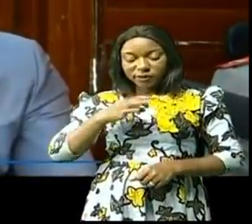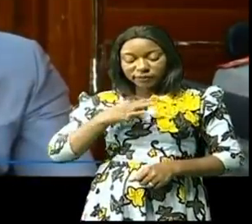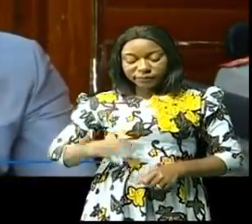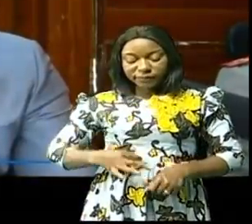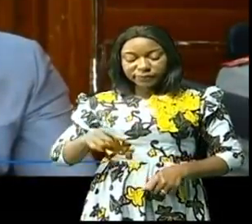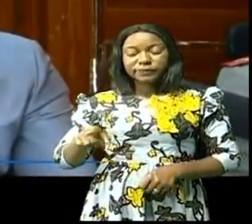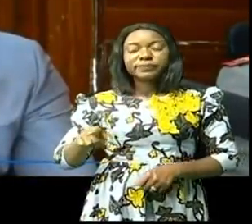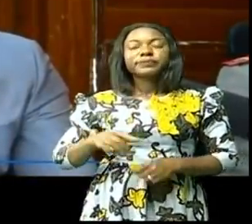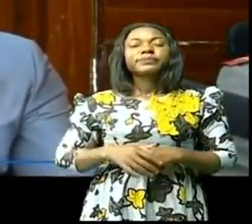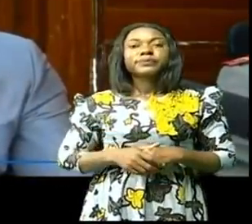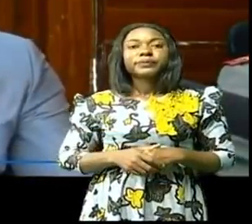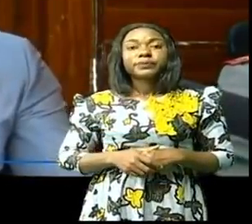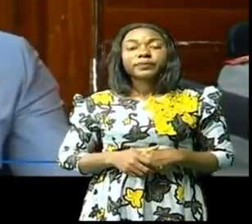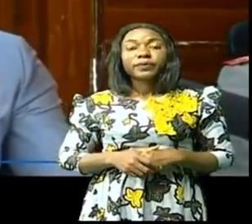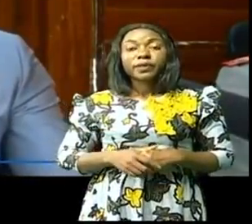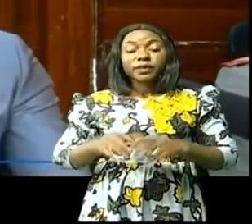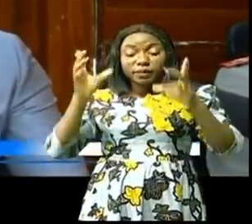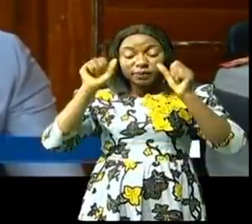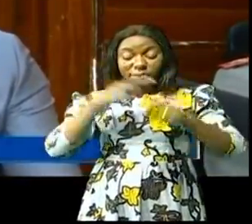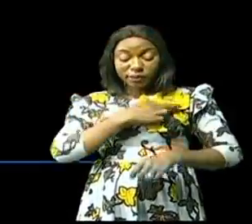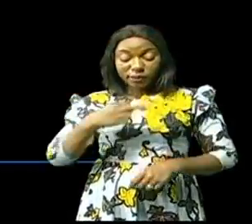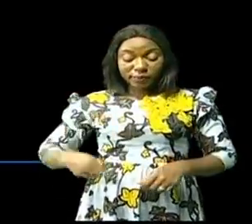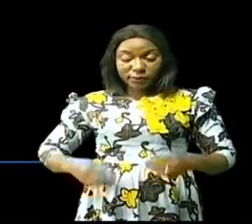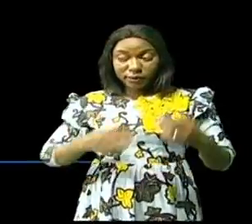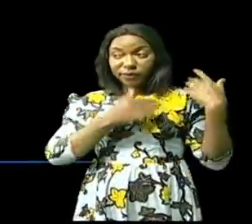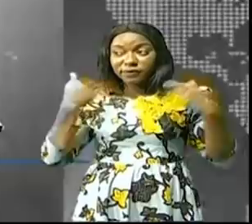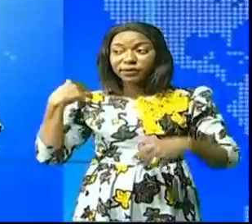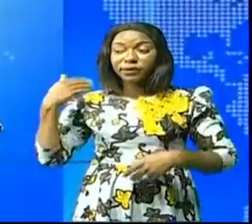Tshisekedi Tshilombo, président de la République et chef.